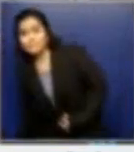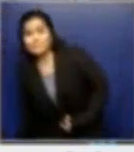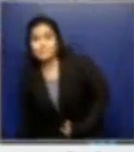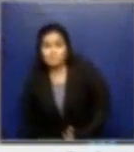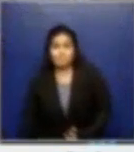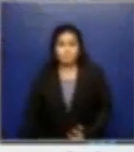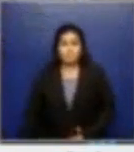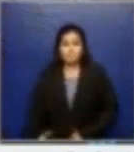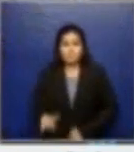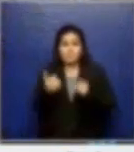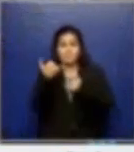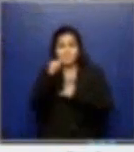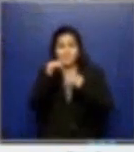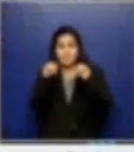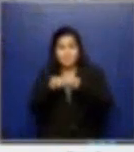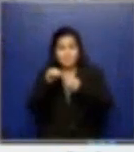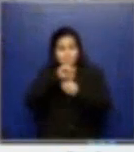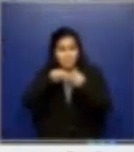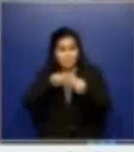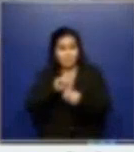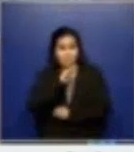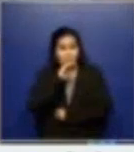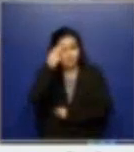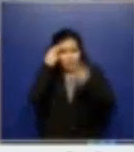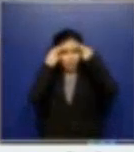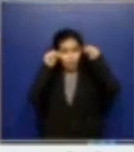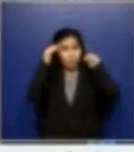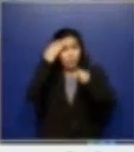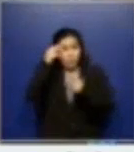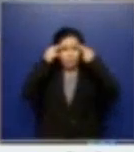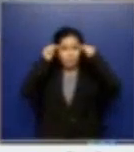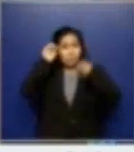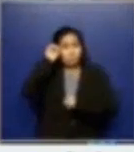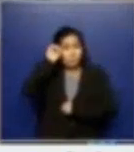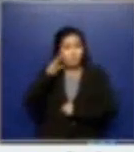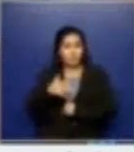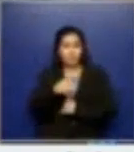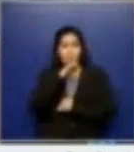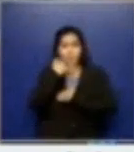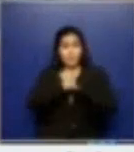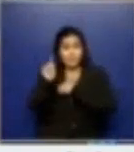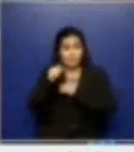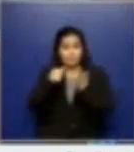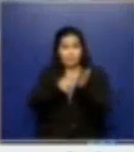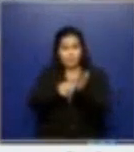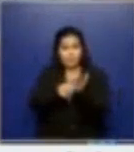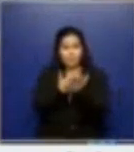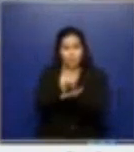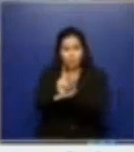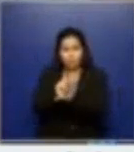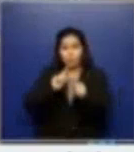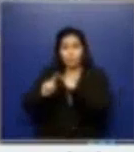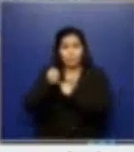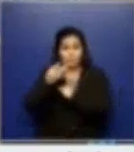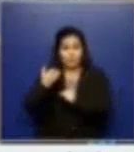นะท่านจะไม่เข้าใจตัวนี้ประเทศไหนมีหนี้มากหนี้สาธารณะมากเขากำห